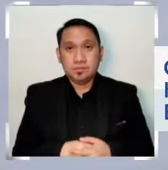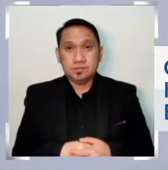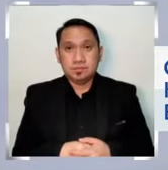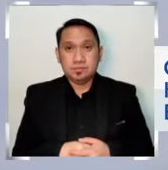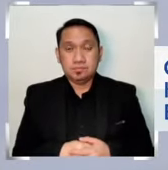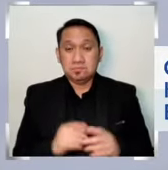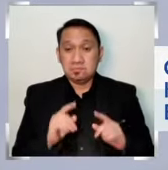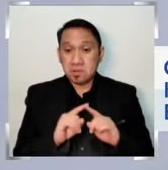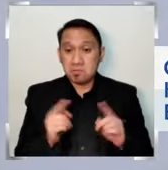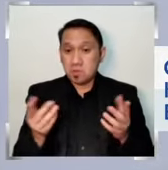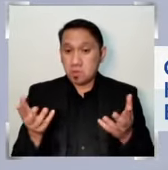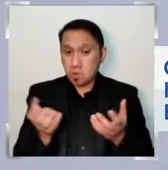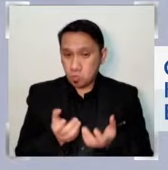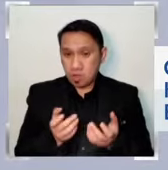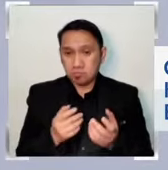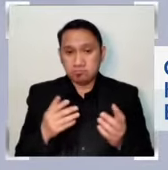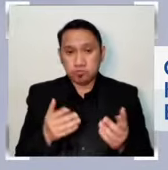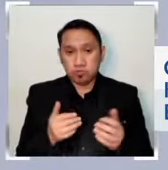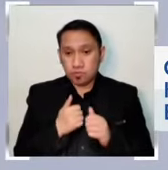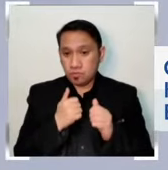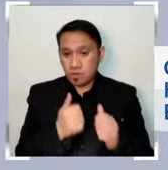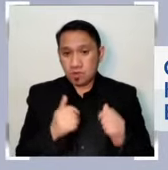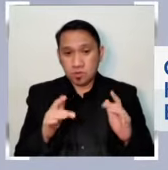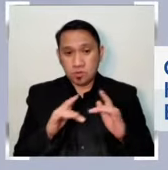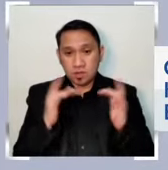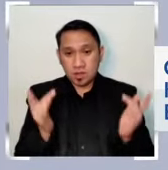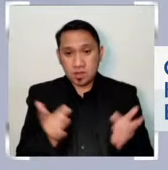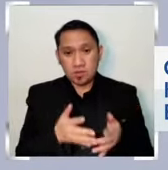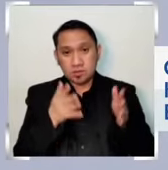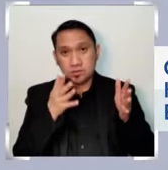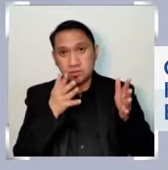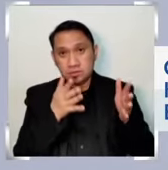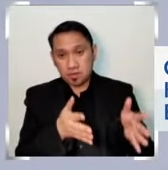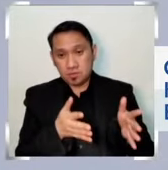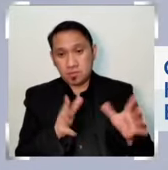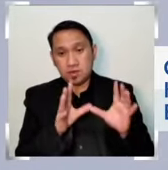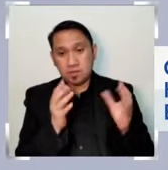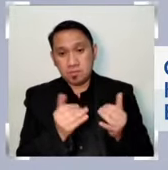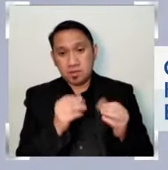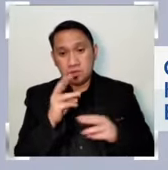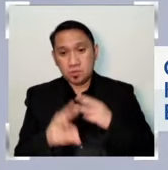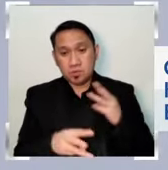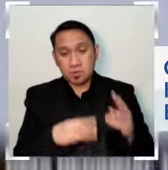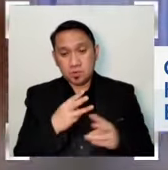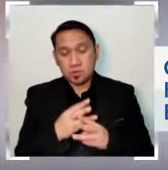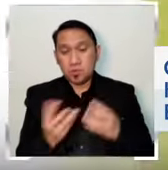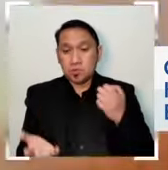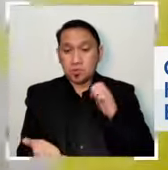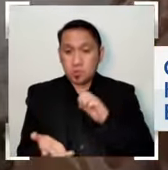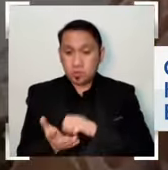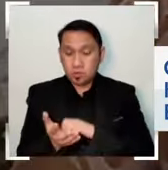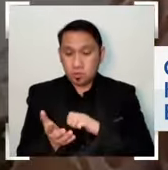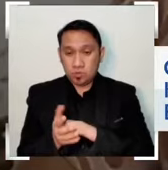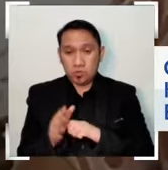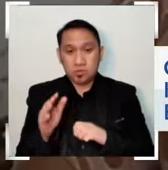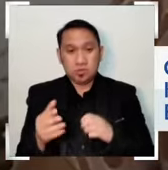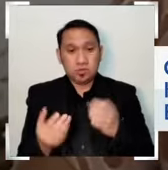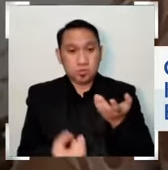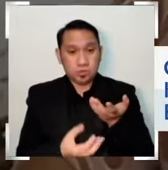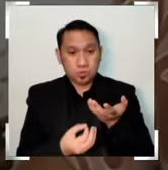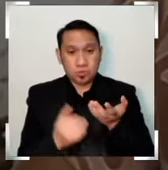na sundin ang kanyang puso, iniwan niya ang corporate world para mag-enroll sa culinary school sa ibang bansa. Nagulat